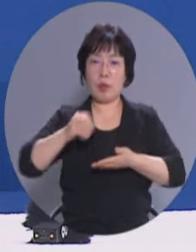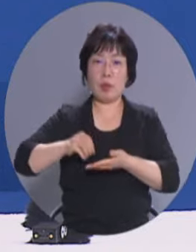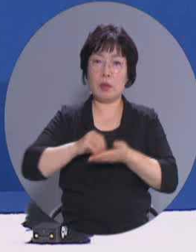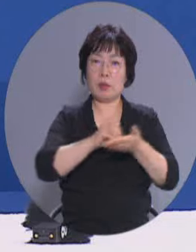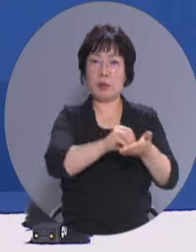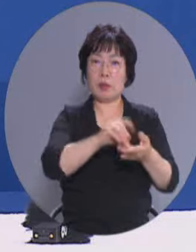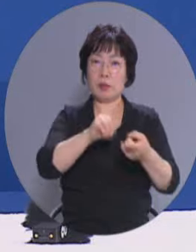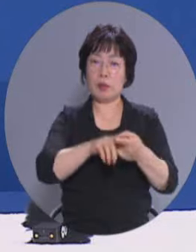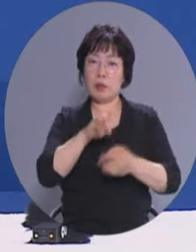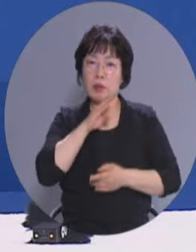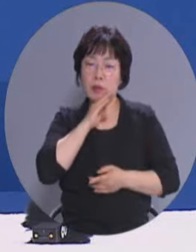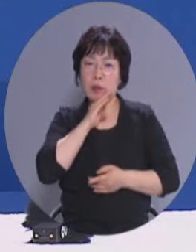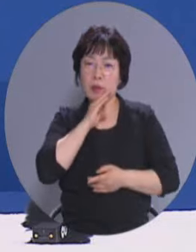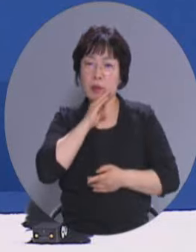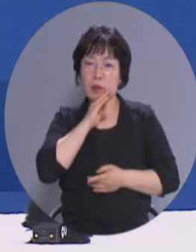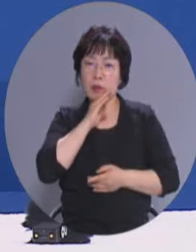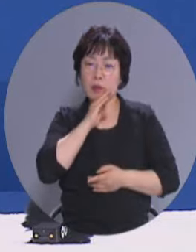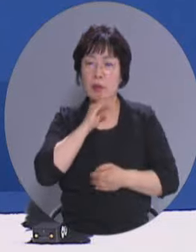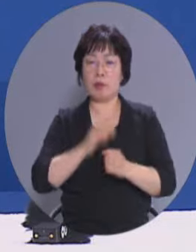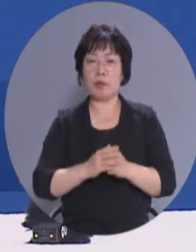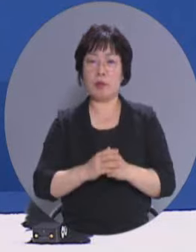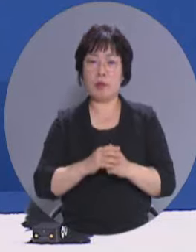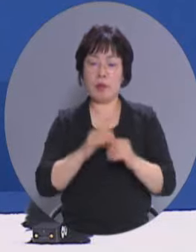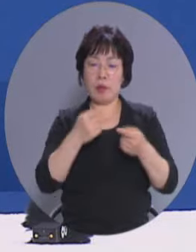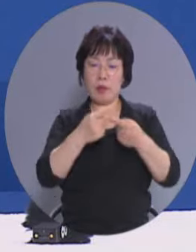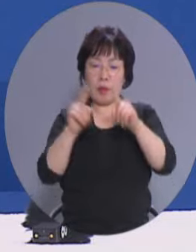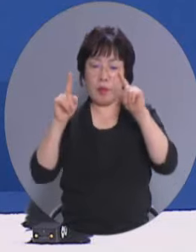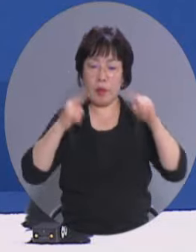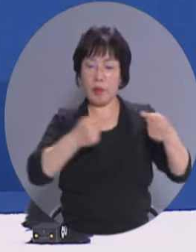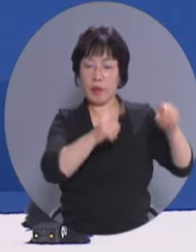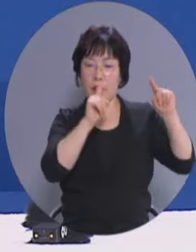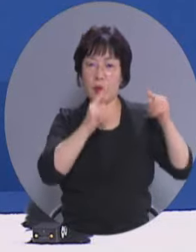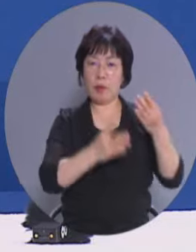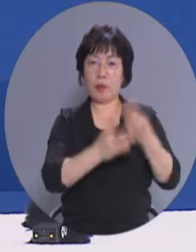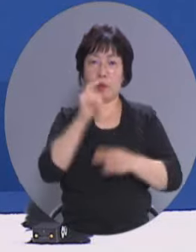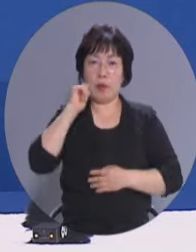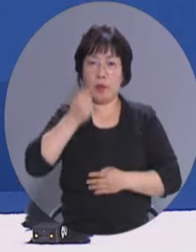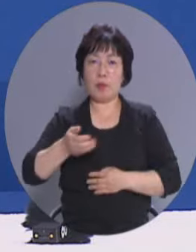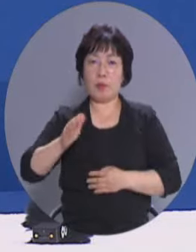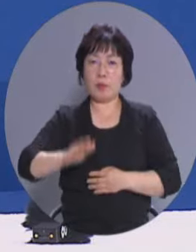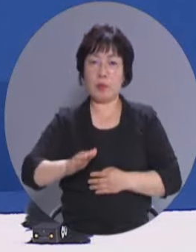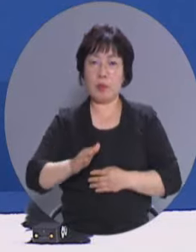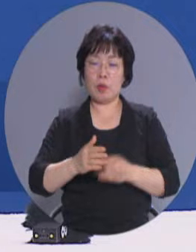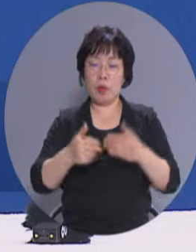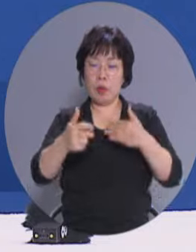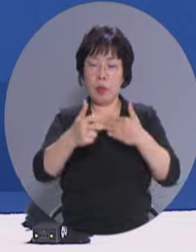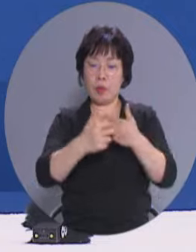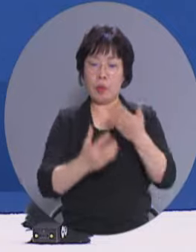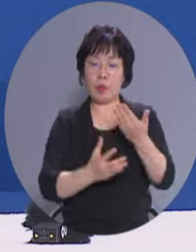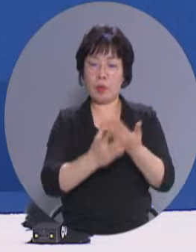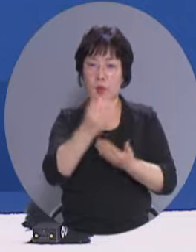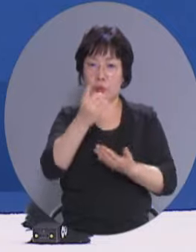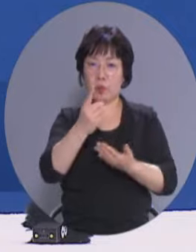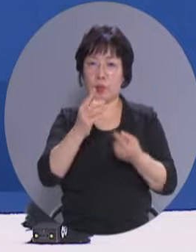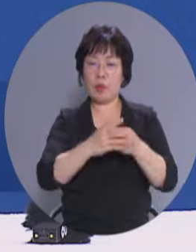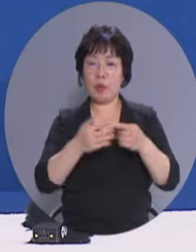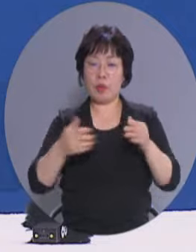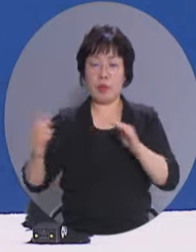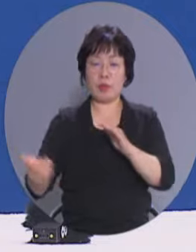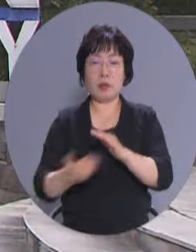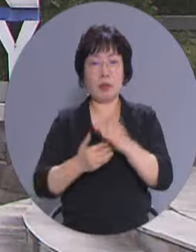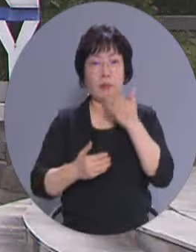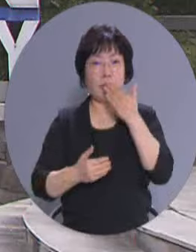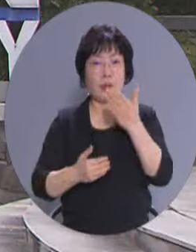거 과연 옳은 것인가. 그리고 대학 간의 통합도 어려운데 과연 통합부대 이것이 실현